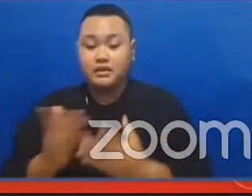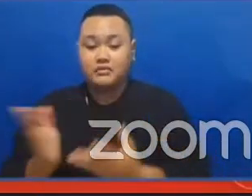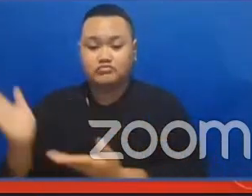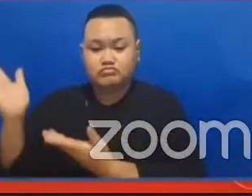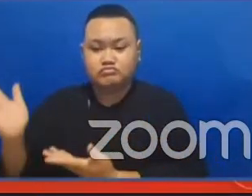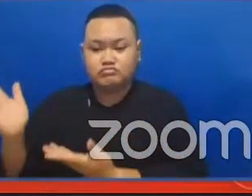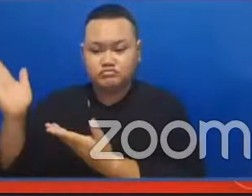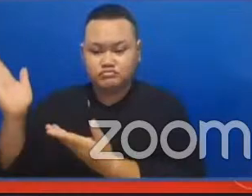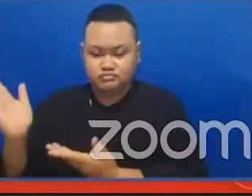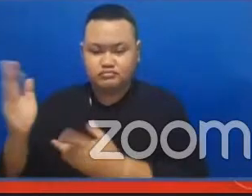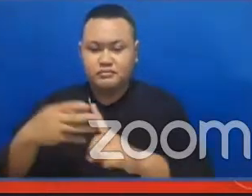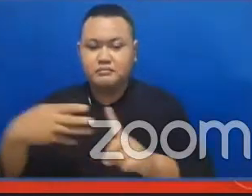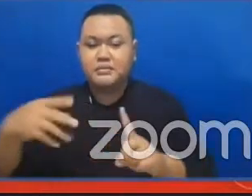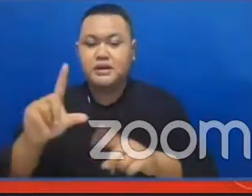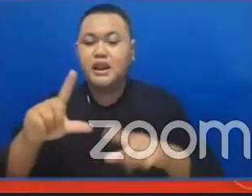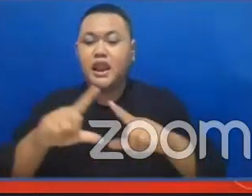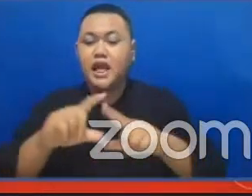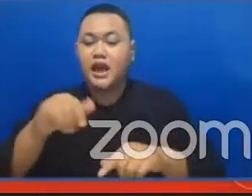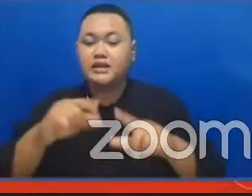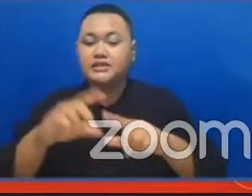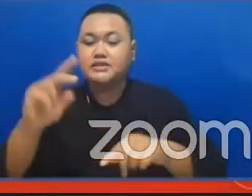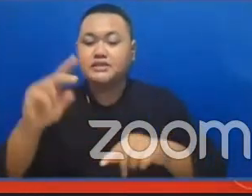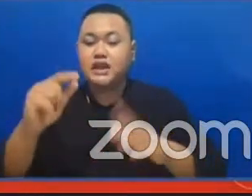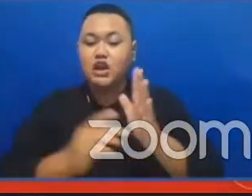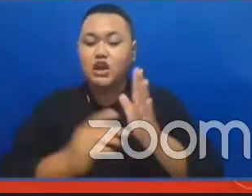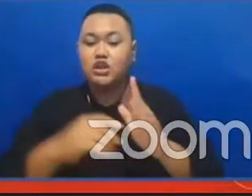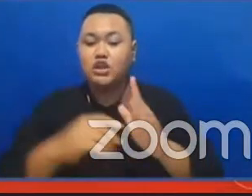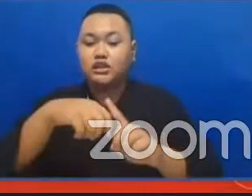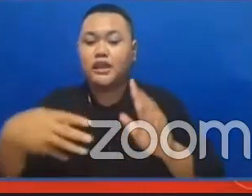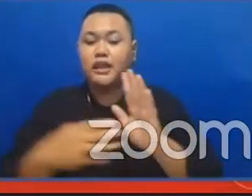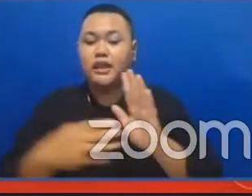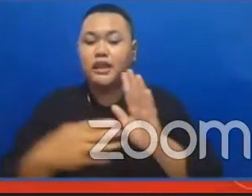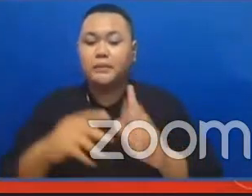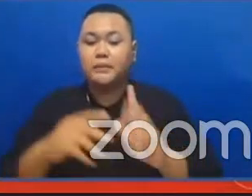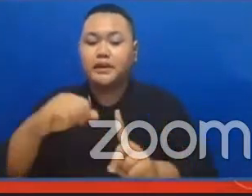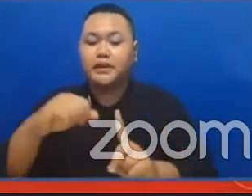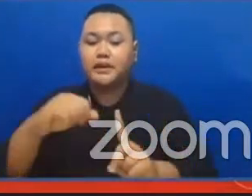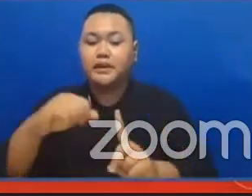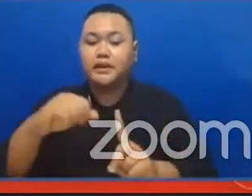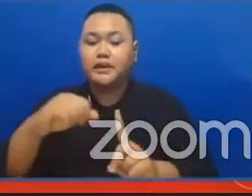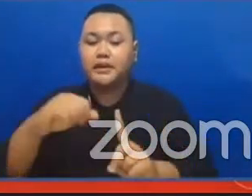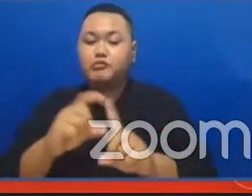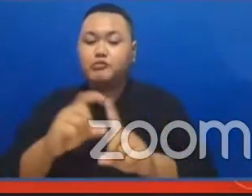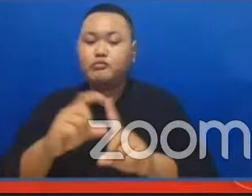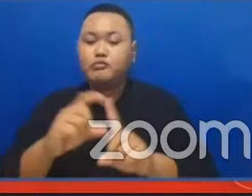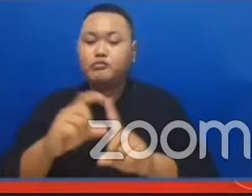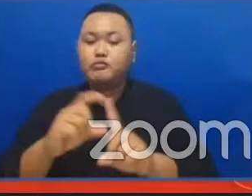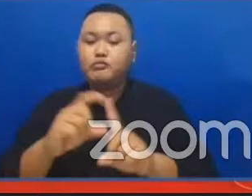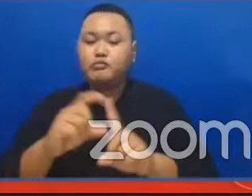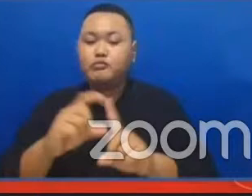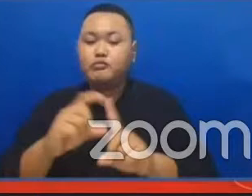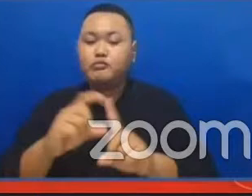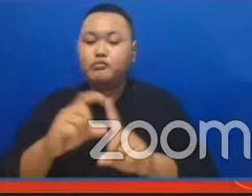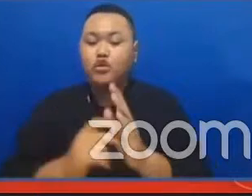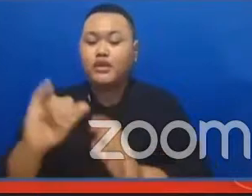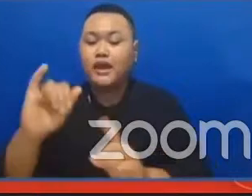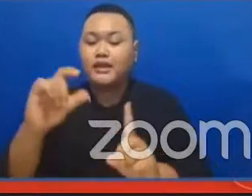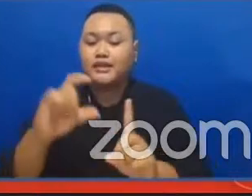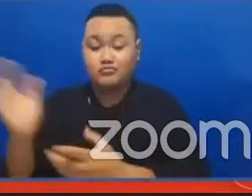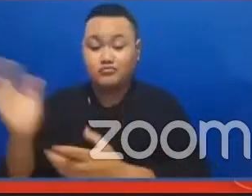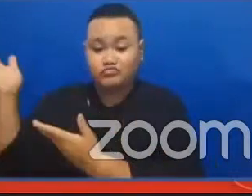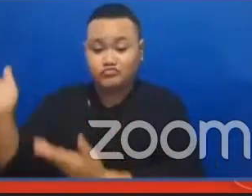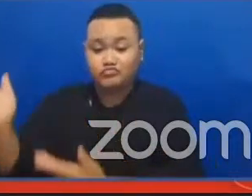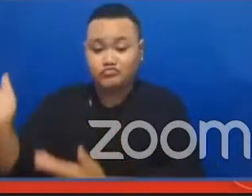belajar.kemdikbud.go.id. Mas Hafiz, presentasi rumah belajar apakah terlihat? Terlihat, Pak. Oke. Nah, ini